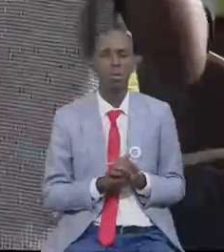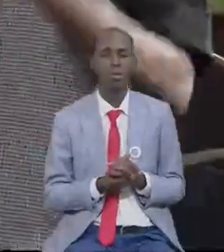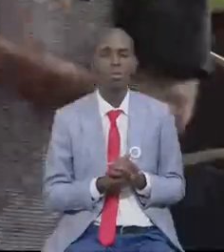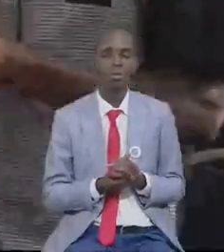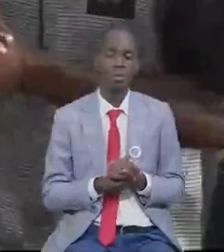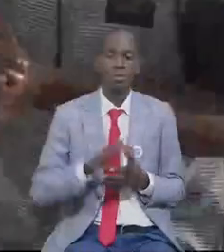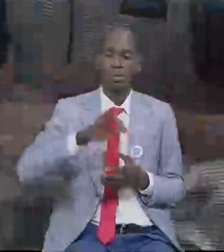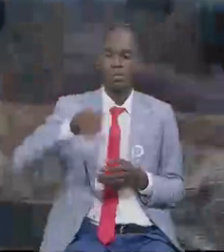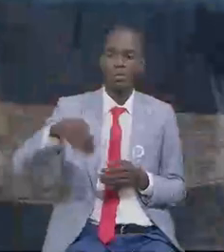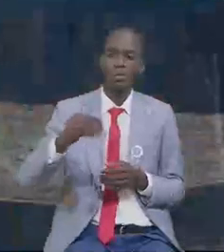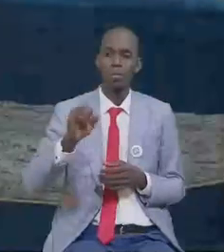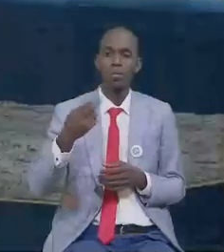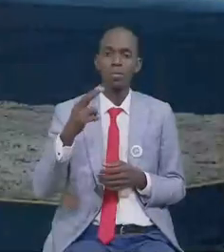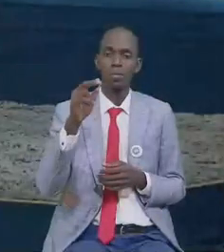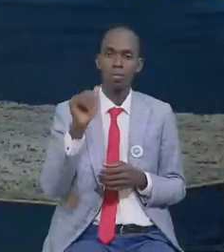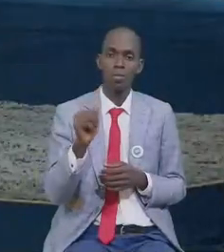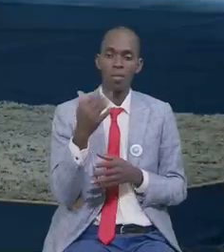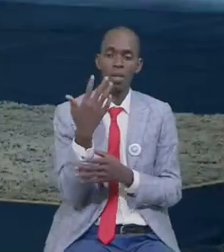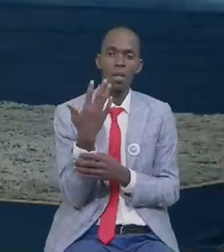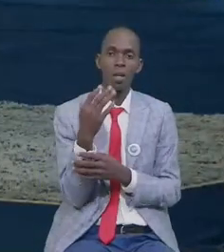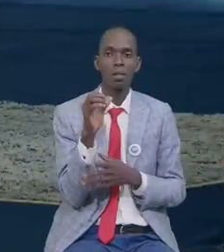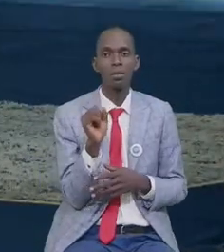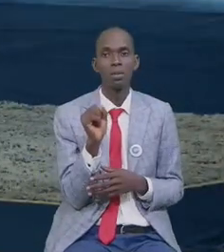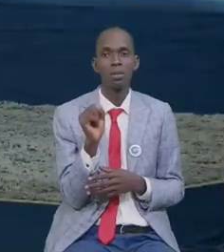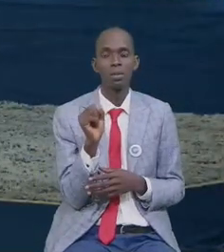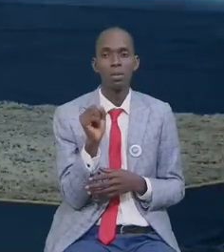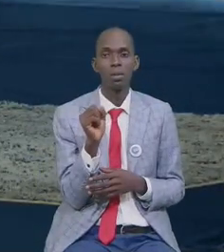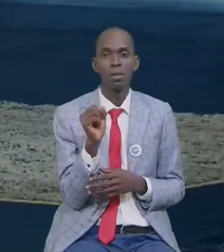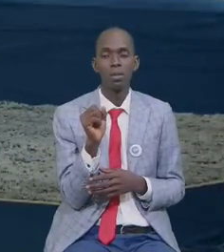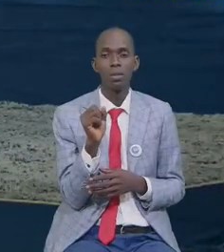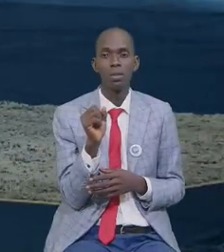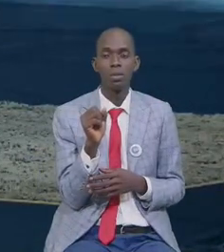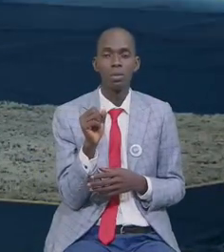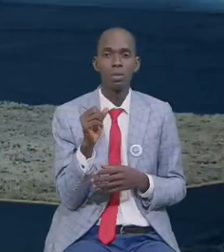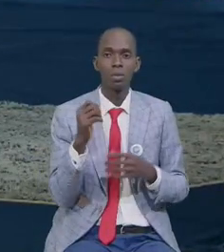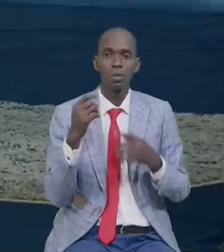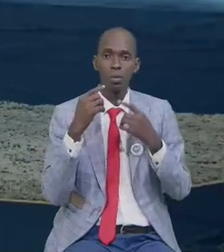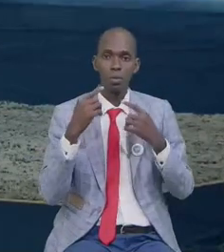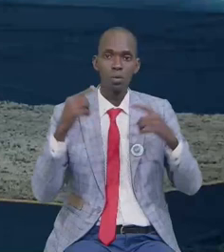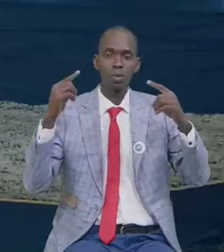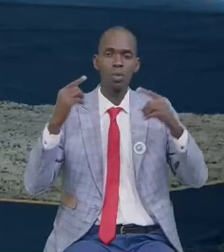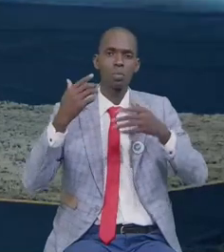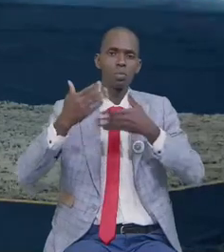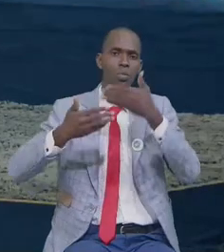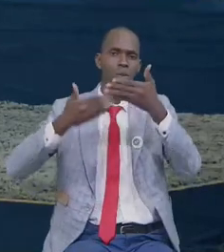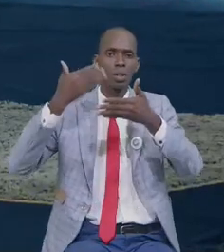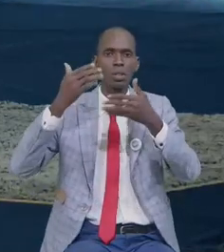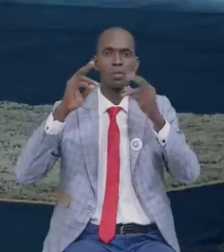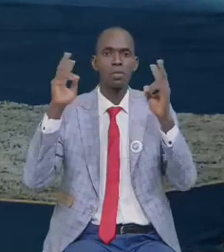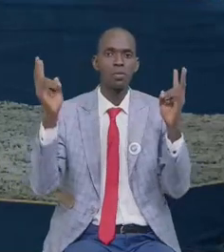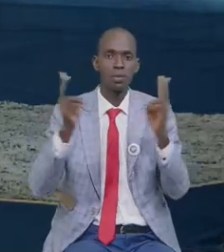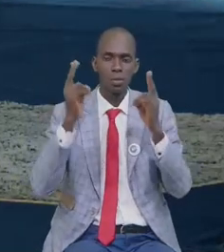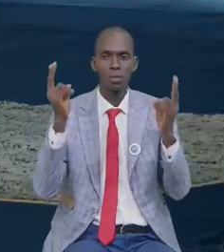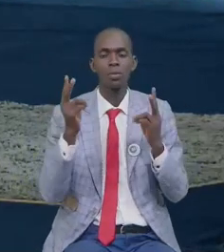Progresser, La victoire a